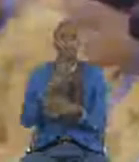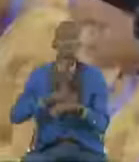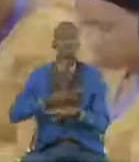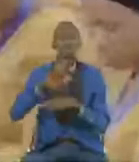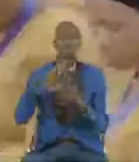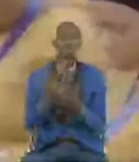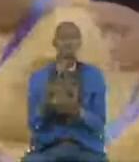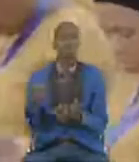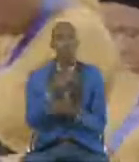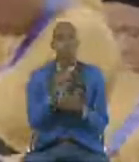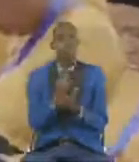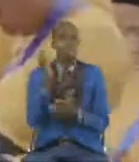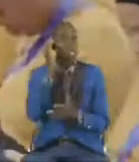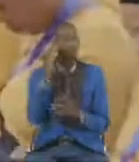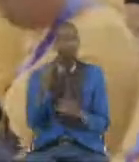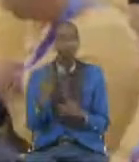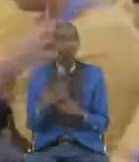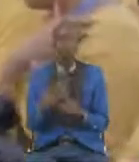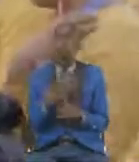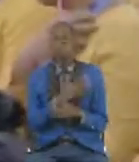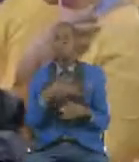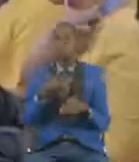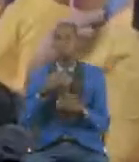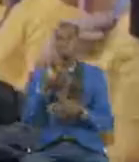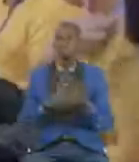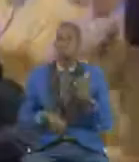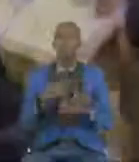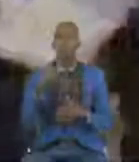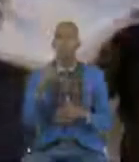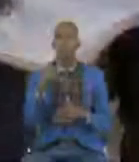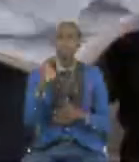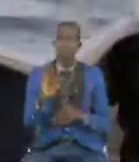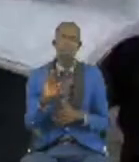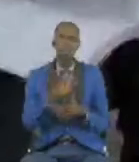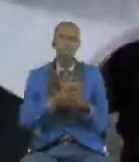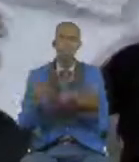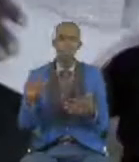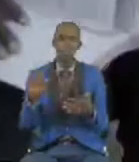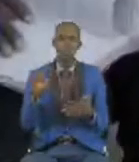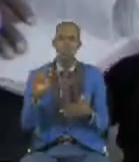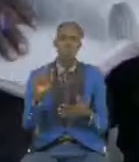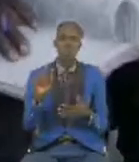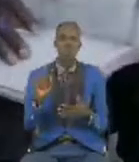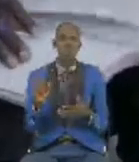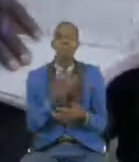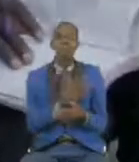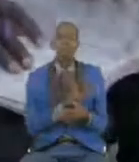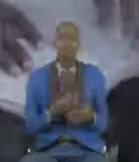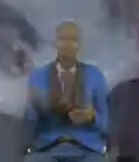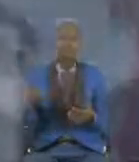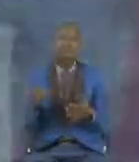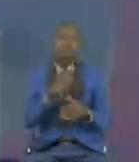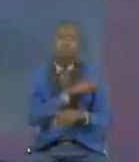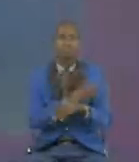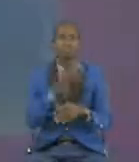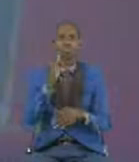la parole. Chapitre 19, verset 20. Chapitre 19, 20.